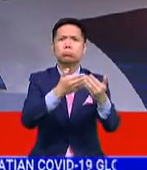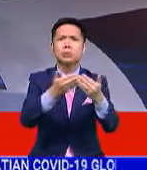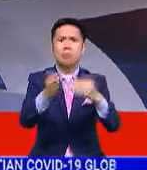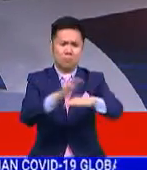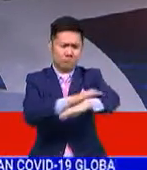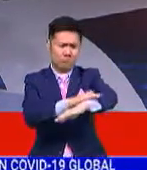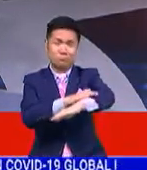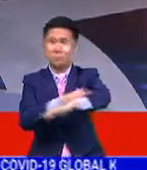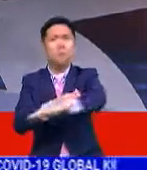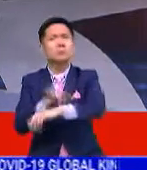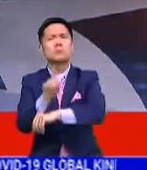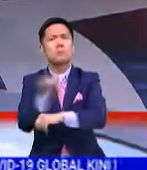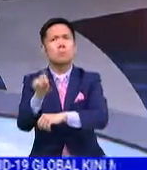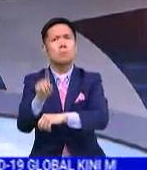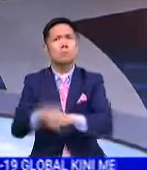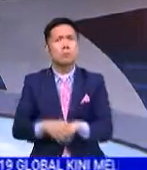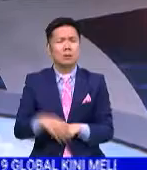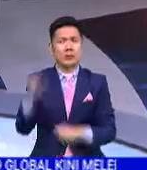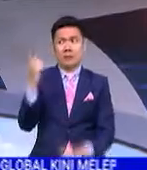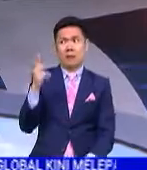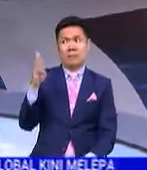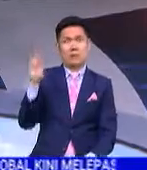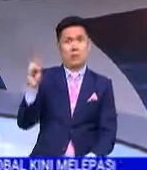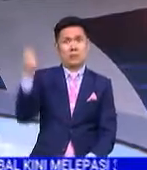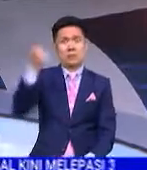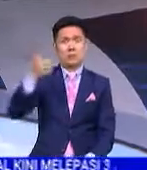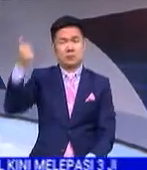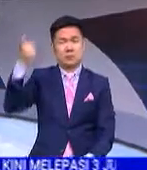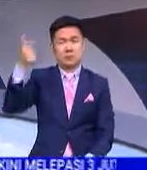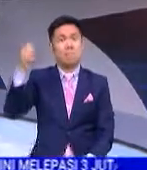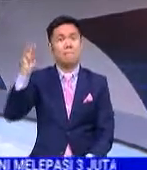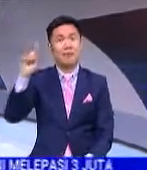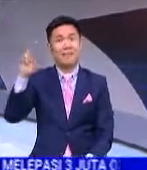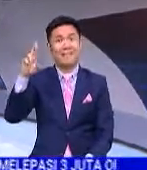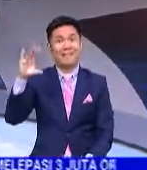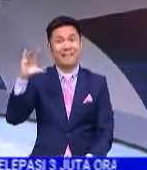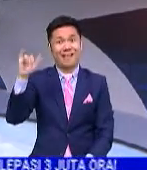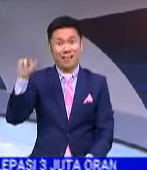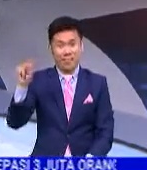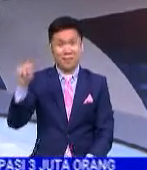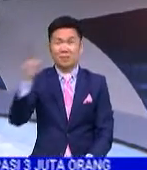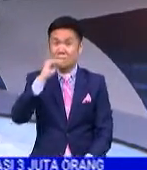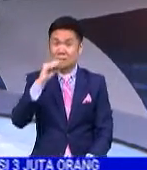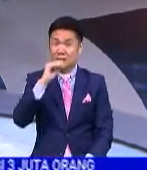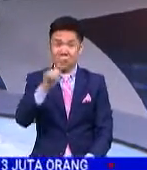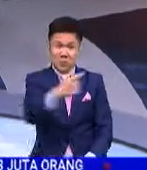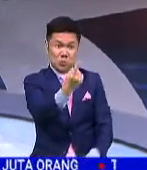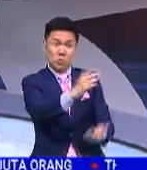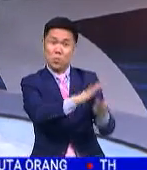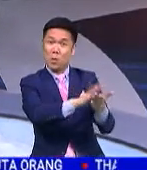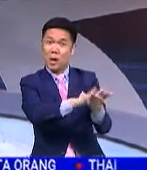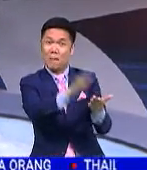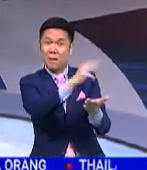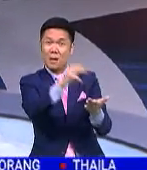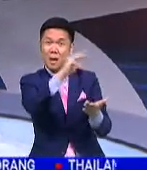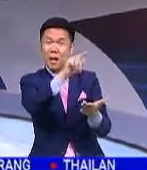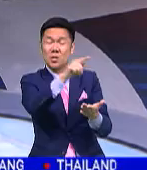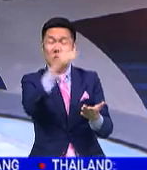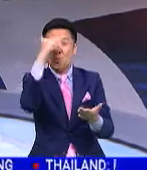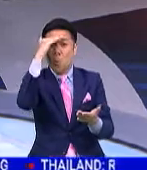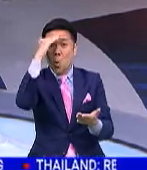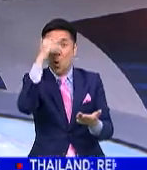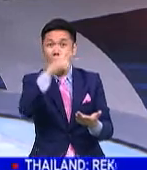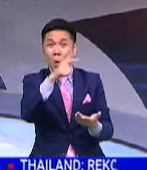mengenal warnet demikian tegas menjeda sukan tetapi bisa mereka nanya mereka hanya menyala tindakan sebuah sekolah menengah di